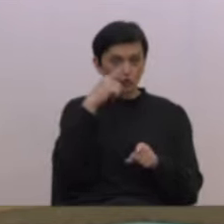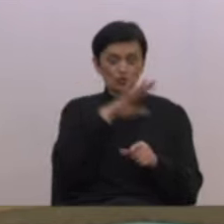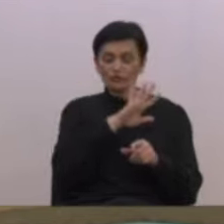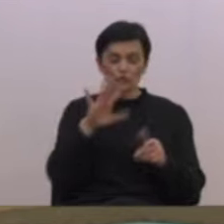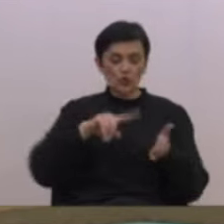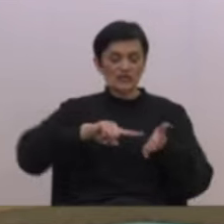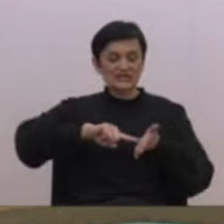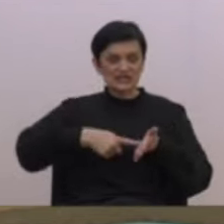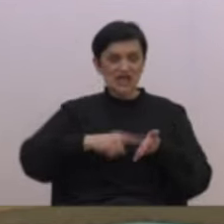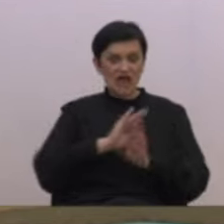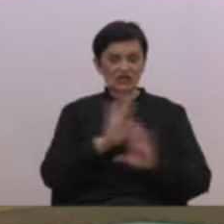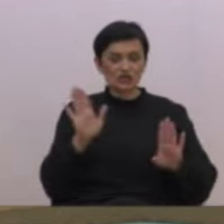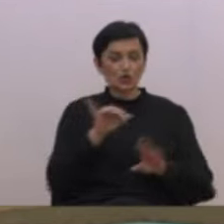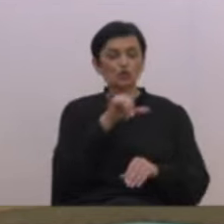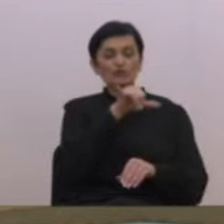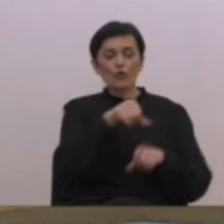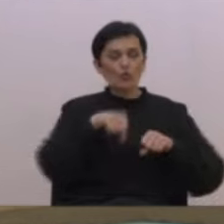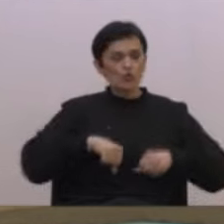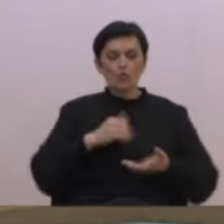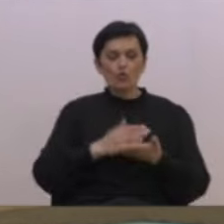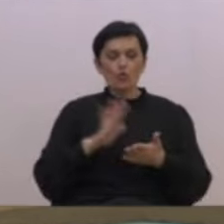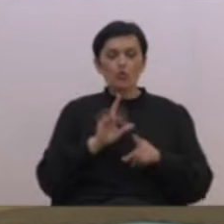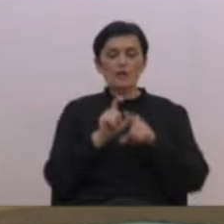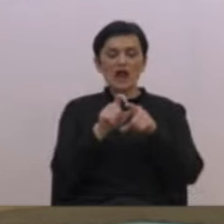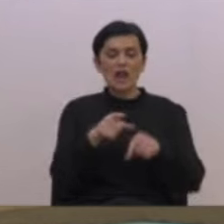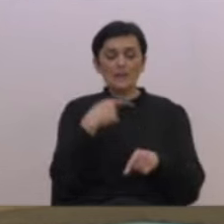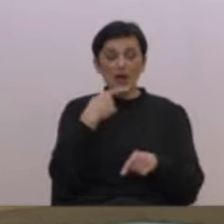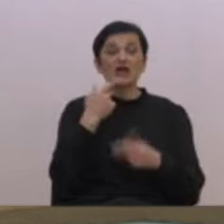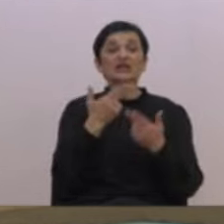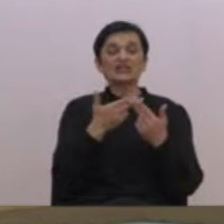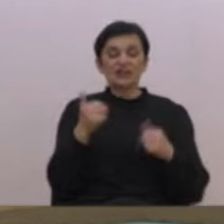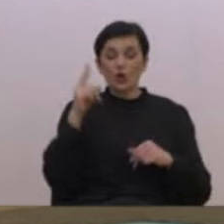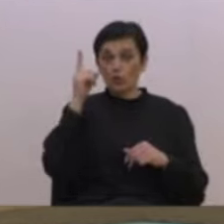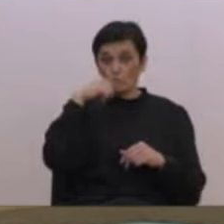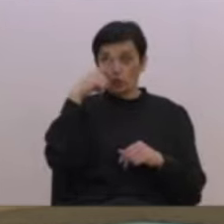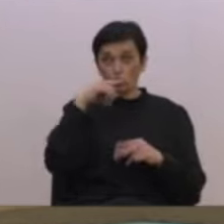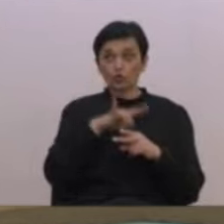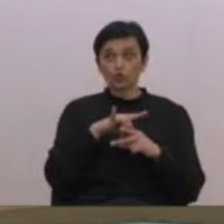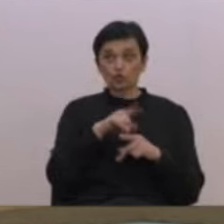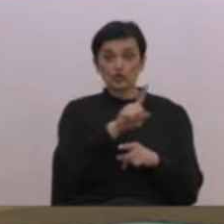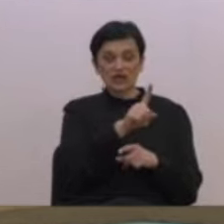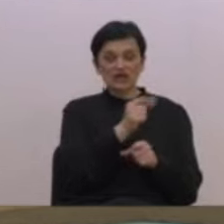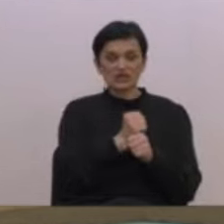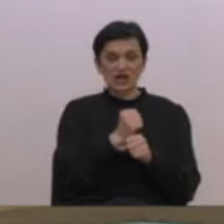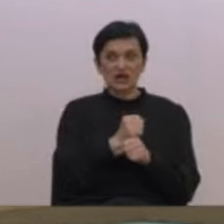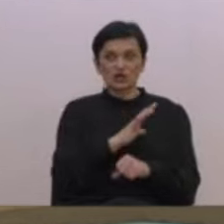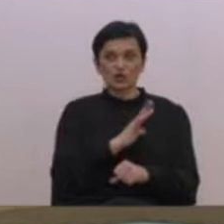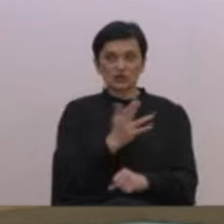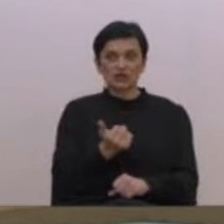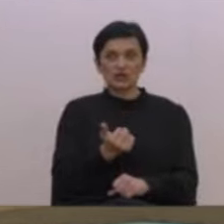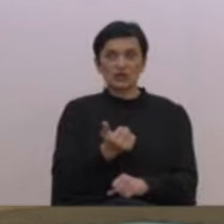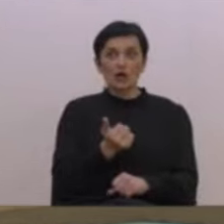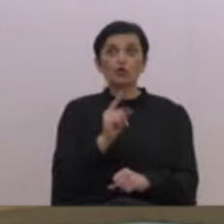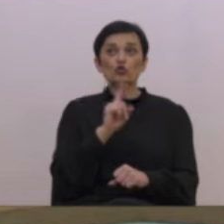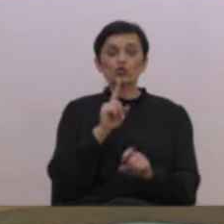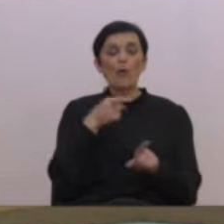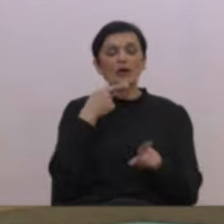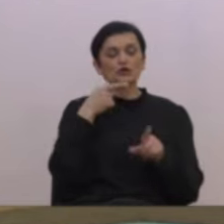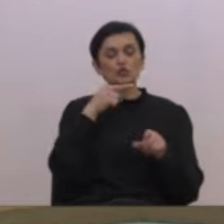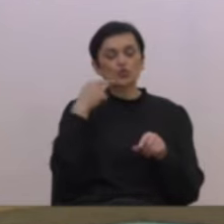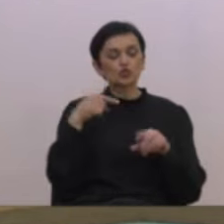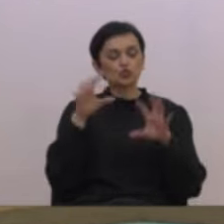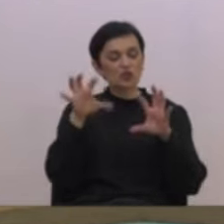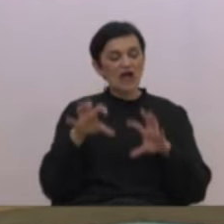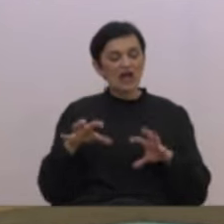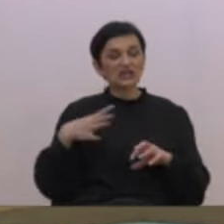რომ აღარ გაქვთ ამ ისეთქვის მორალური უფლება. ეს ტყუილი, დიახ, ეს ტყუილი, რასაც აკადრეთ, დიახ. რო იძახოთ რუსული კანონი,